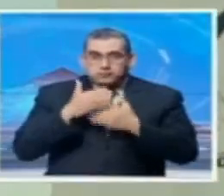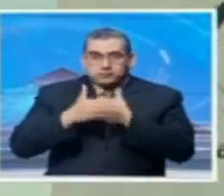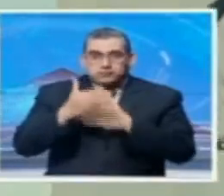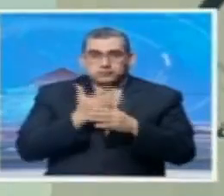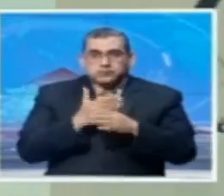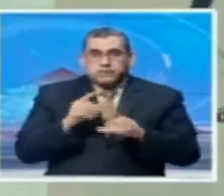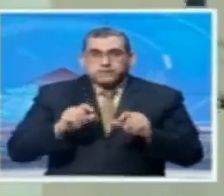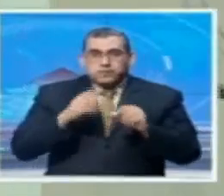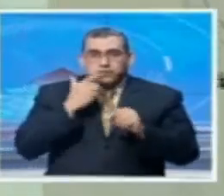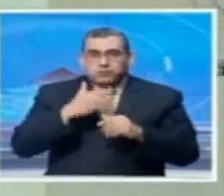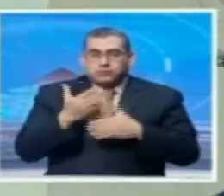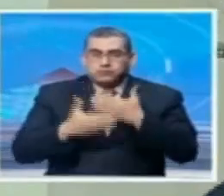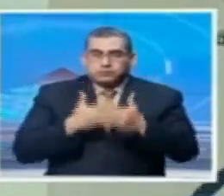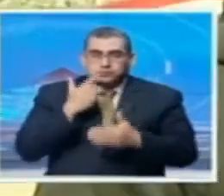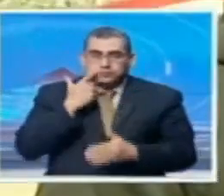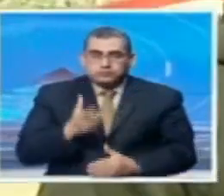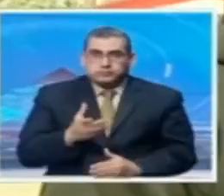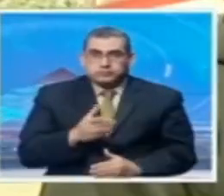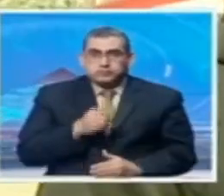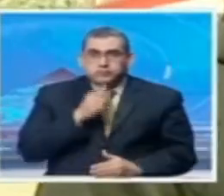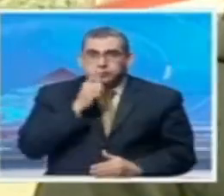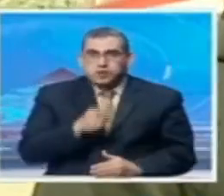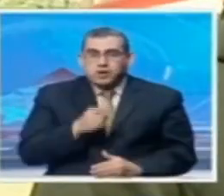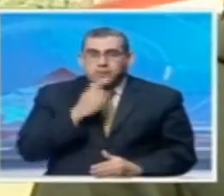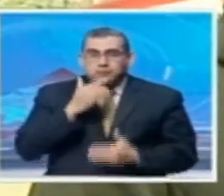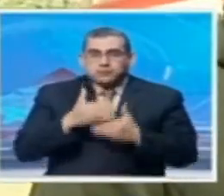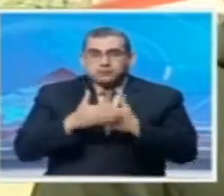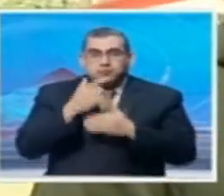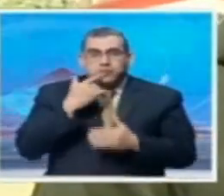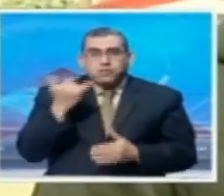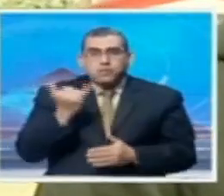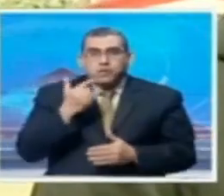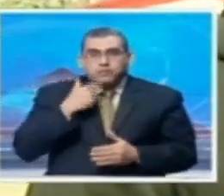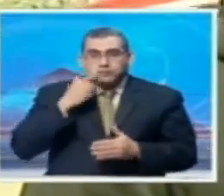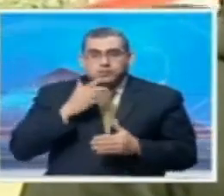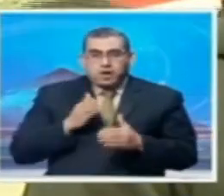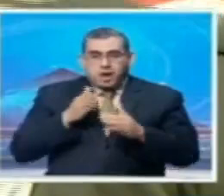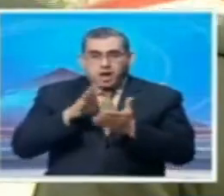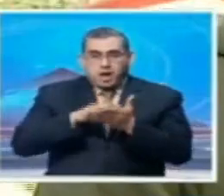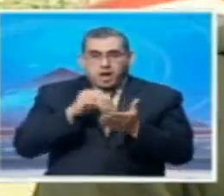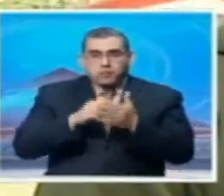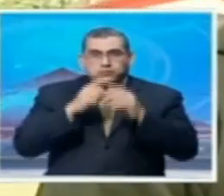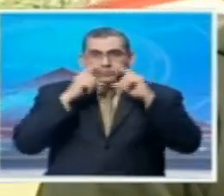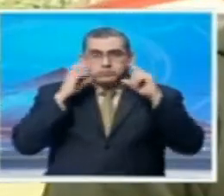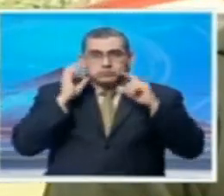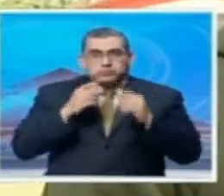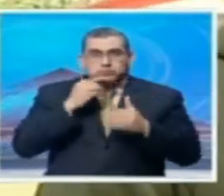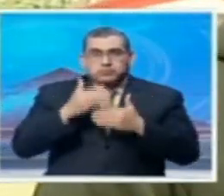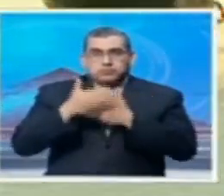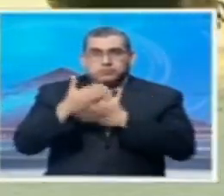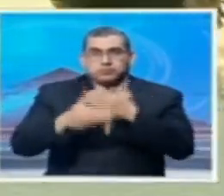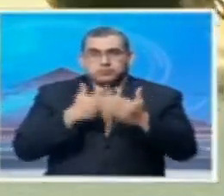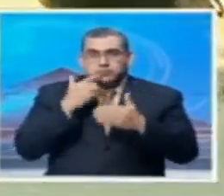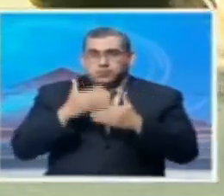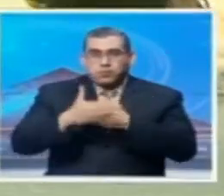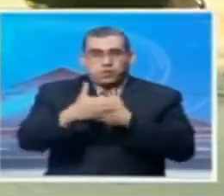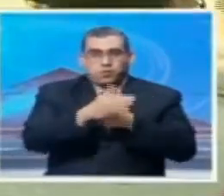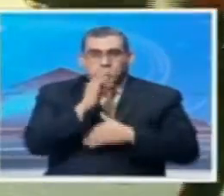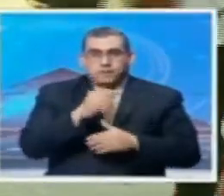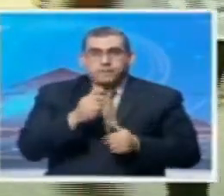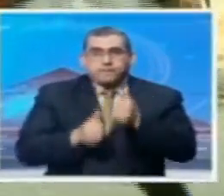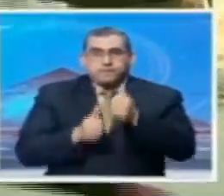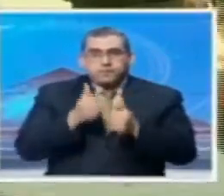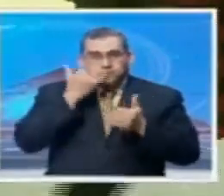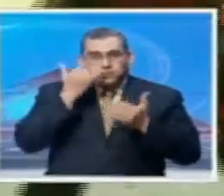انتشار فيروس كورونا المستجد. بنتبع على اهتمامات اهم حاجه دي اول ما دخلنا، بس ومبعدين الطلبه عن بعض. الامتحان النهارده كان